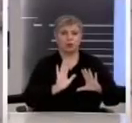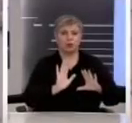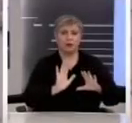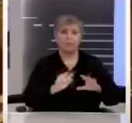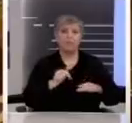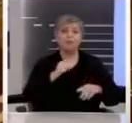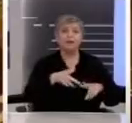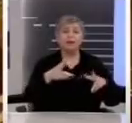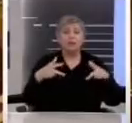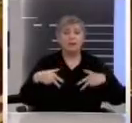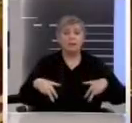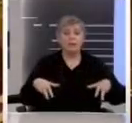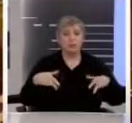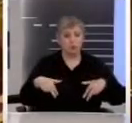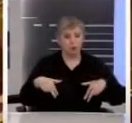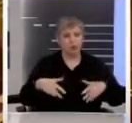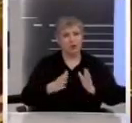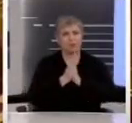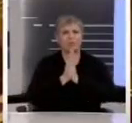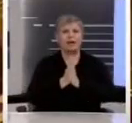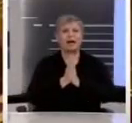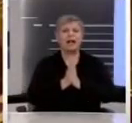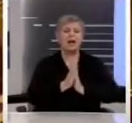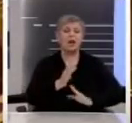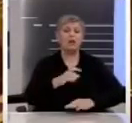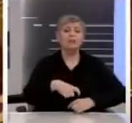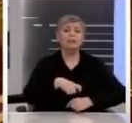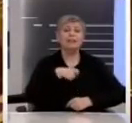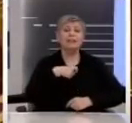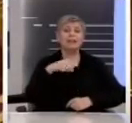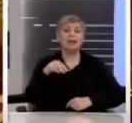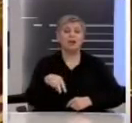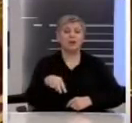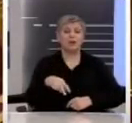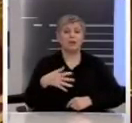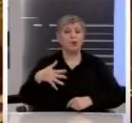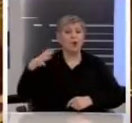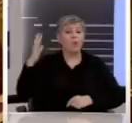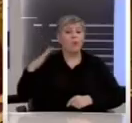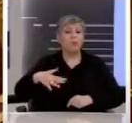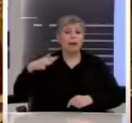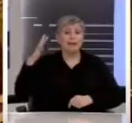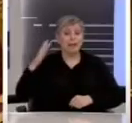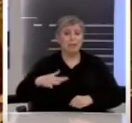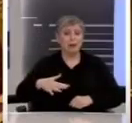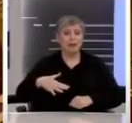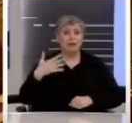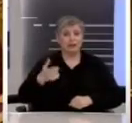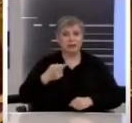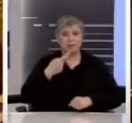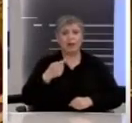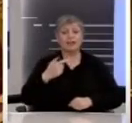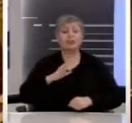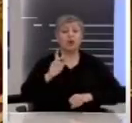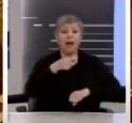ο Υπουργός, κύριε Λοβέρδο, σας παρακαλώ πολύ, μιλάγατε 5 μέρες σε όλα τα μέσα. Τώρα θα μιλήσω εγώ.